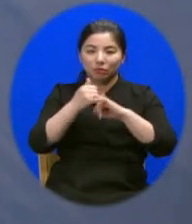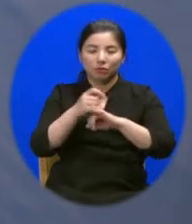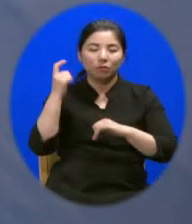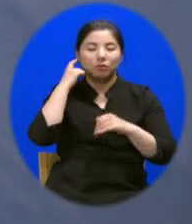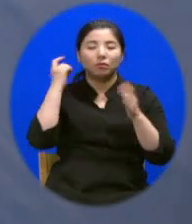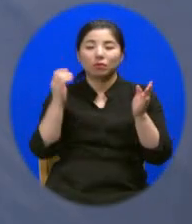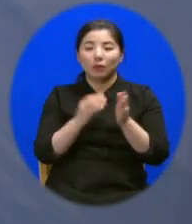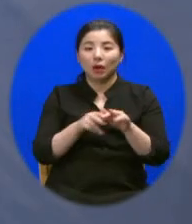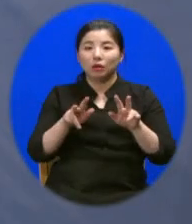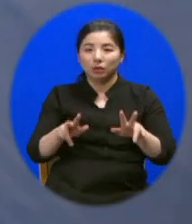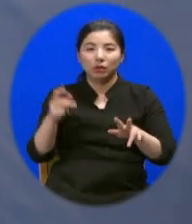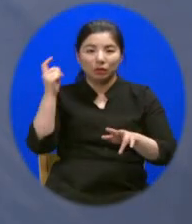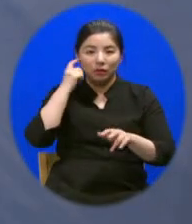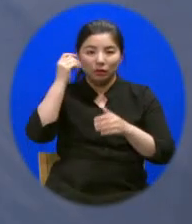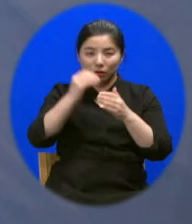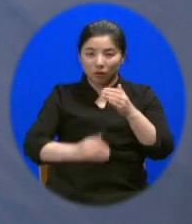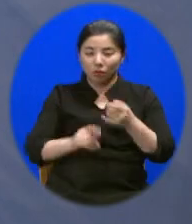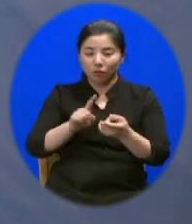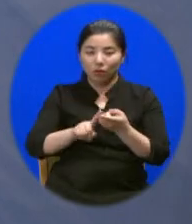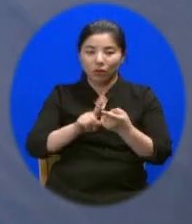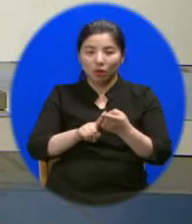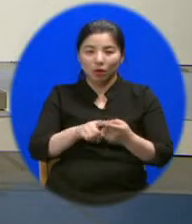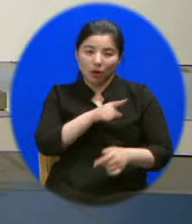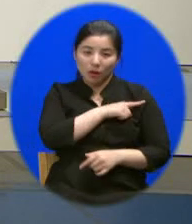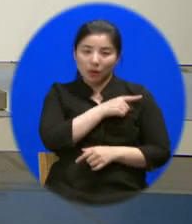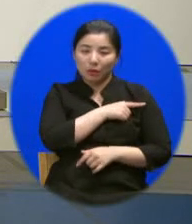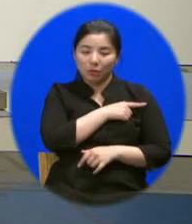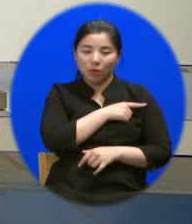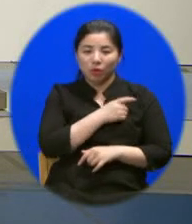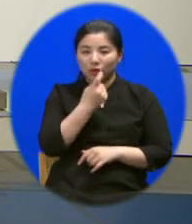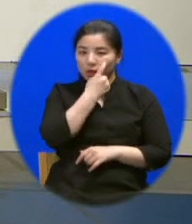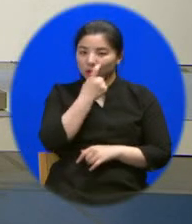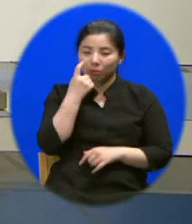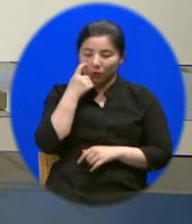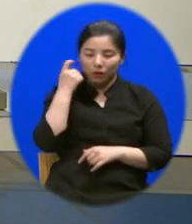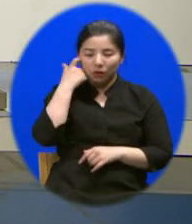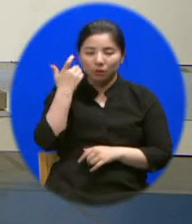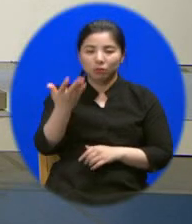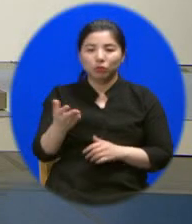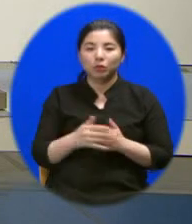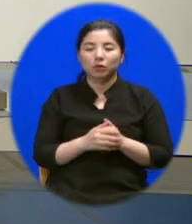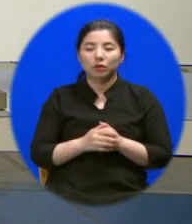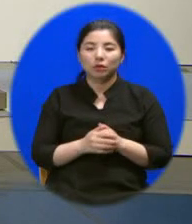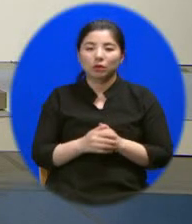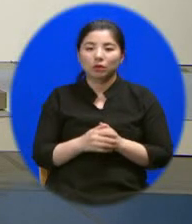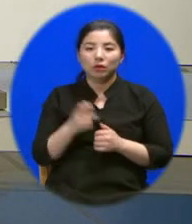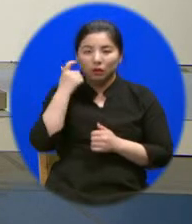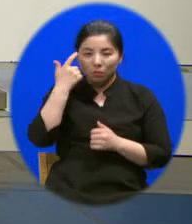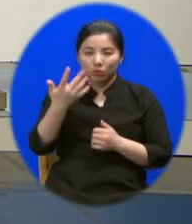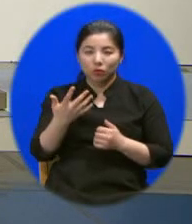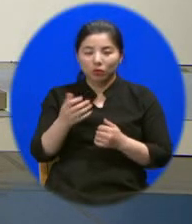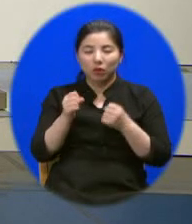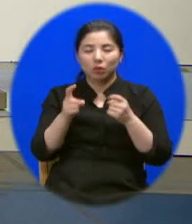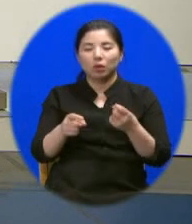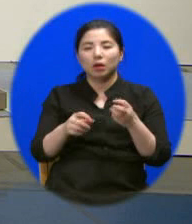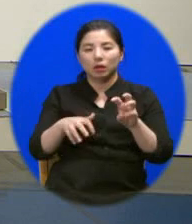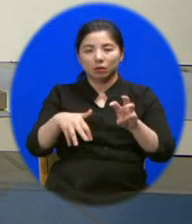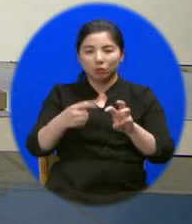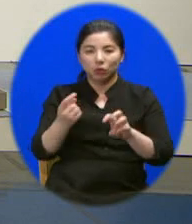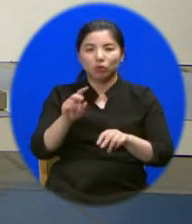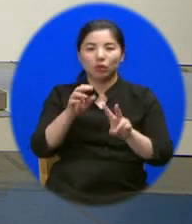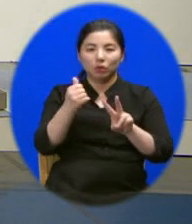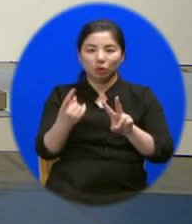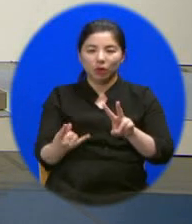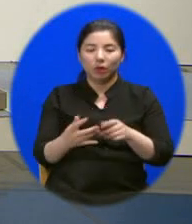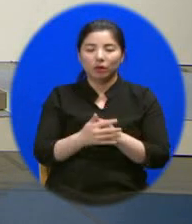들어갔구요 이제 방금 들으신 공약 내용에 대해서 이 모선 후보가 검증 질문을 하는 순서 입니다 질문 기회는 역시 30초씩 2번